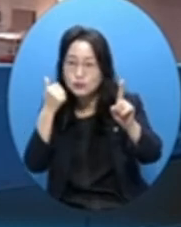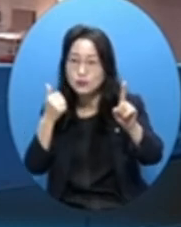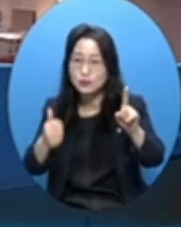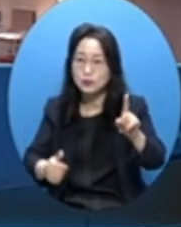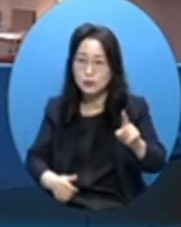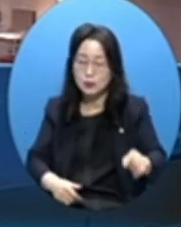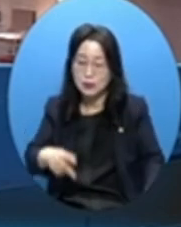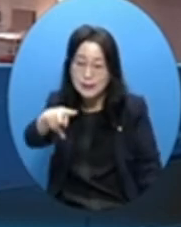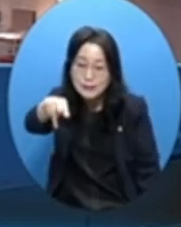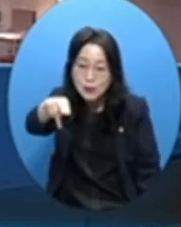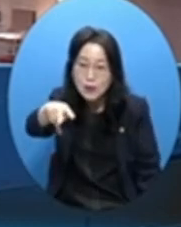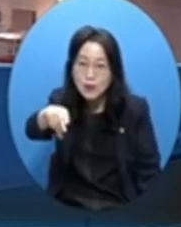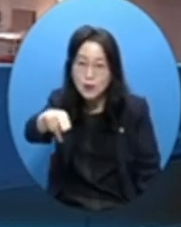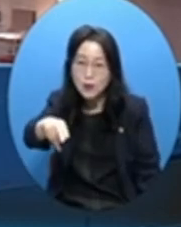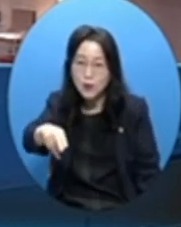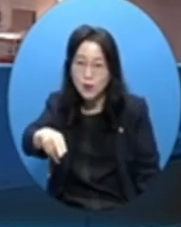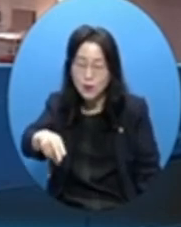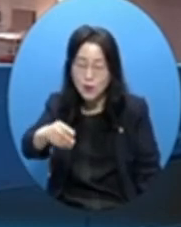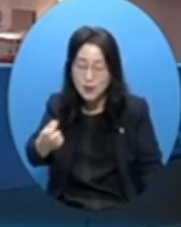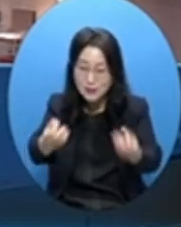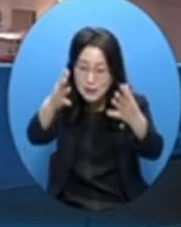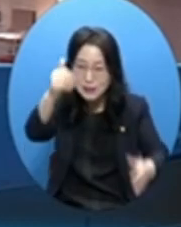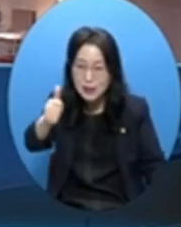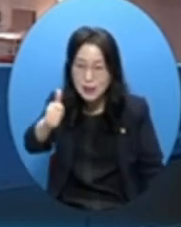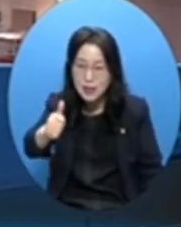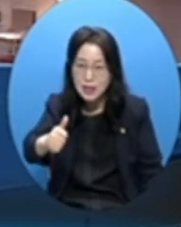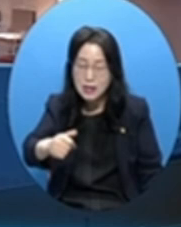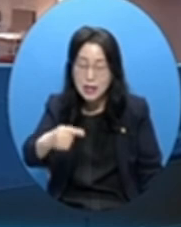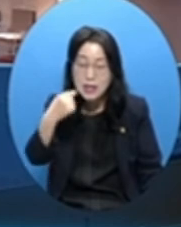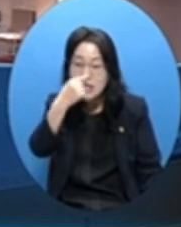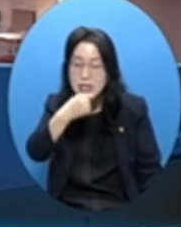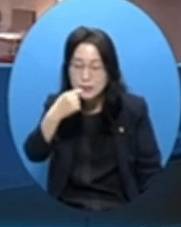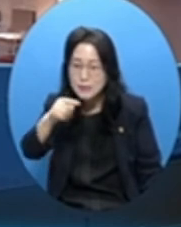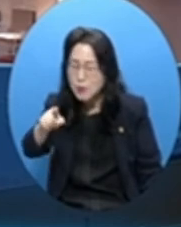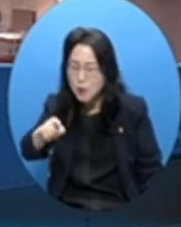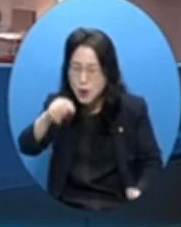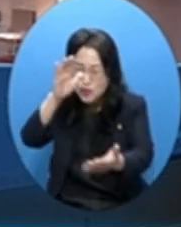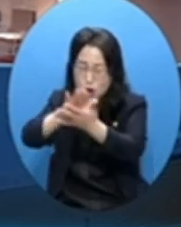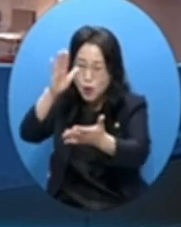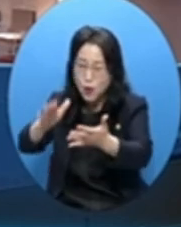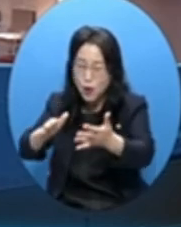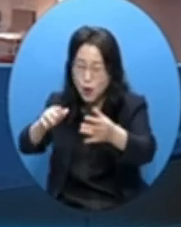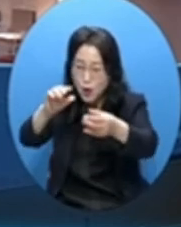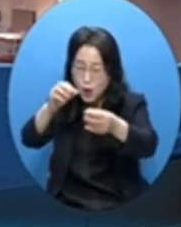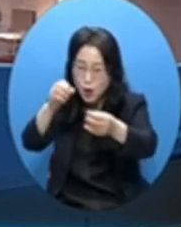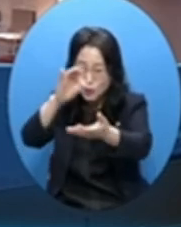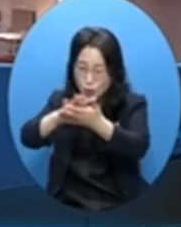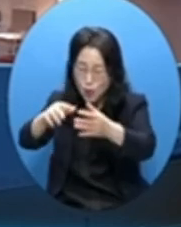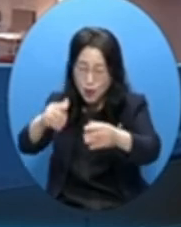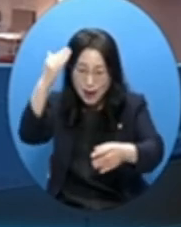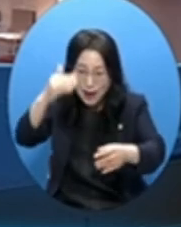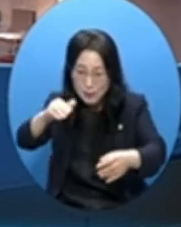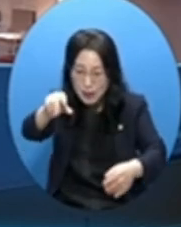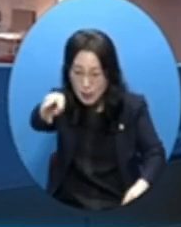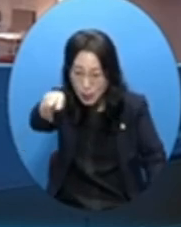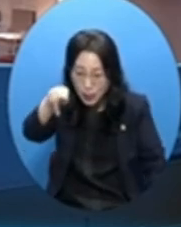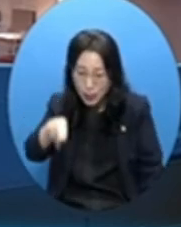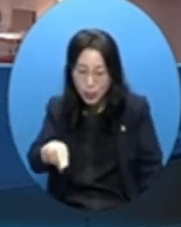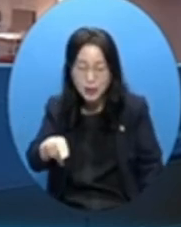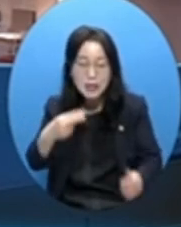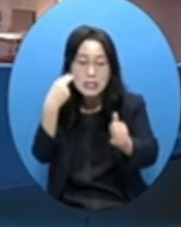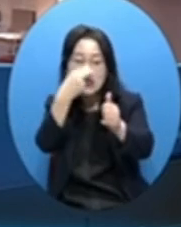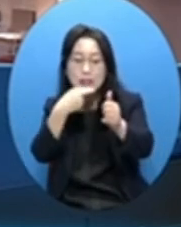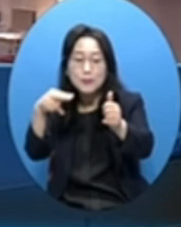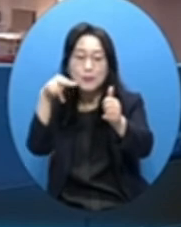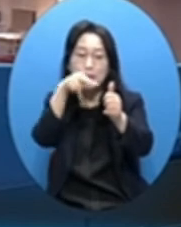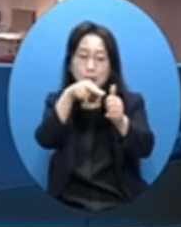부 젓가락으로 재단에서 잡음 바 핀 수를 톤의 가지고 내게로 날아와서 그것을 내 입술에 대며 이르되 보라 이것이 인해 이 입에 다 쓰니